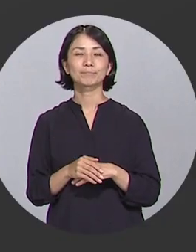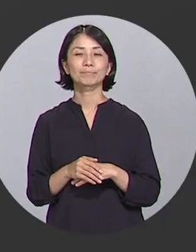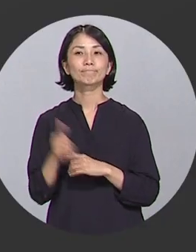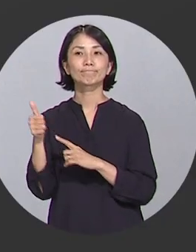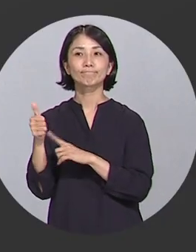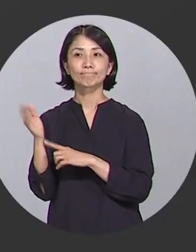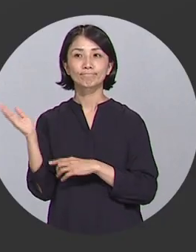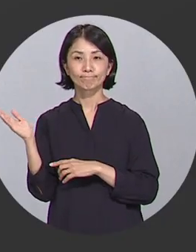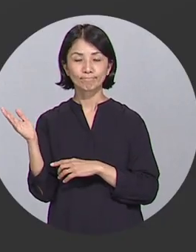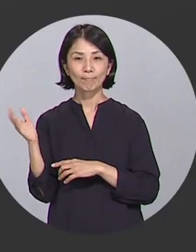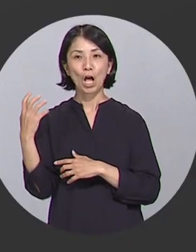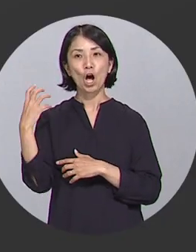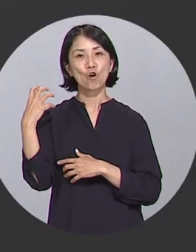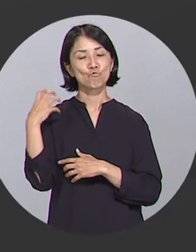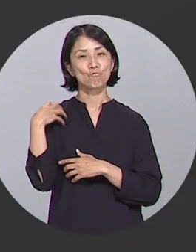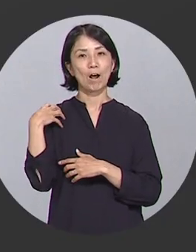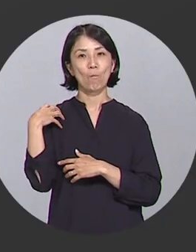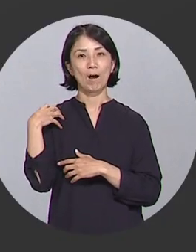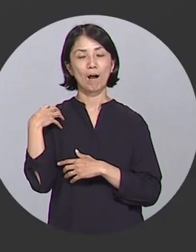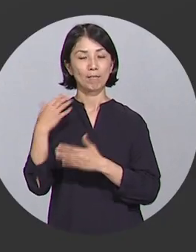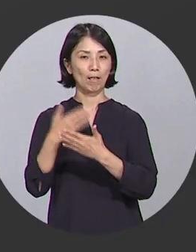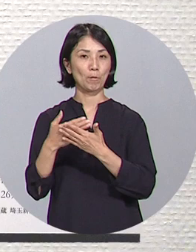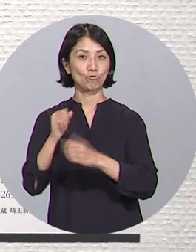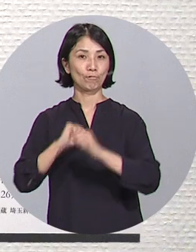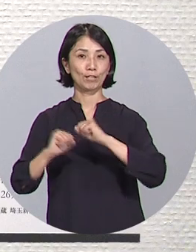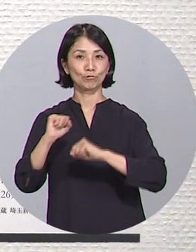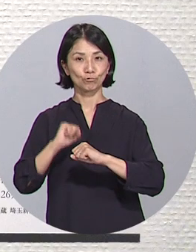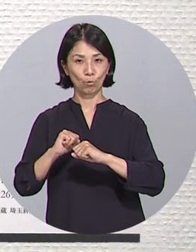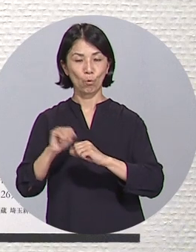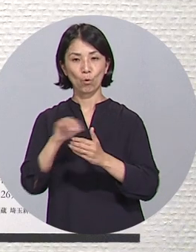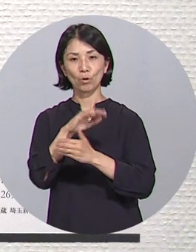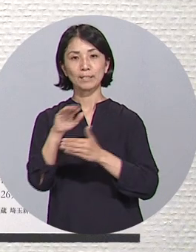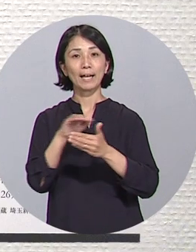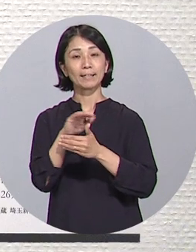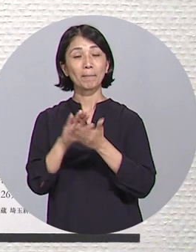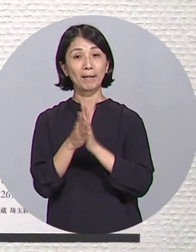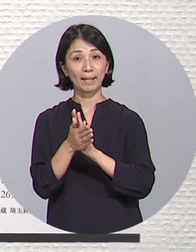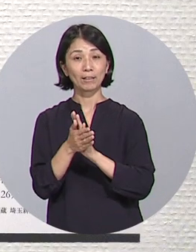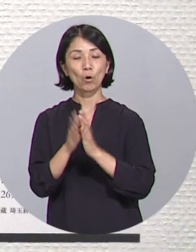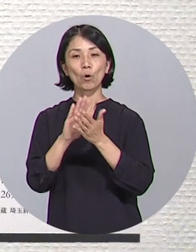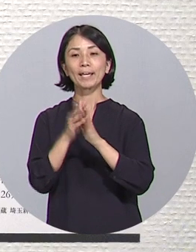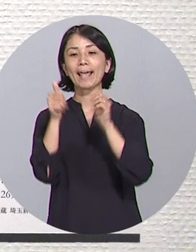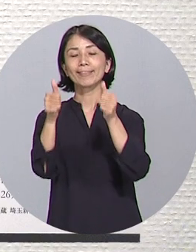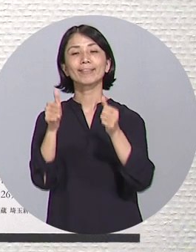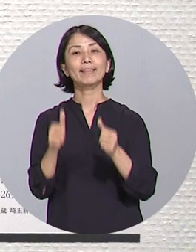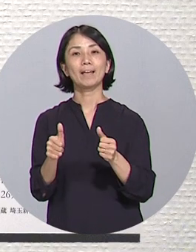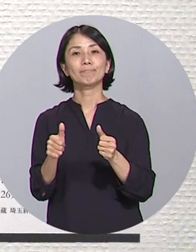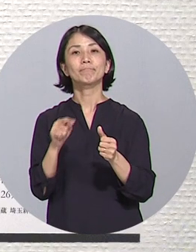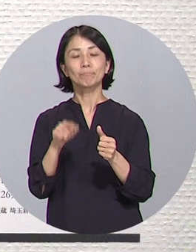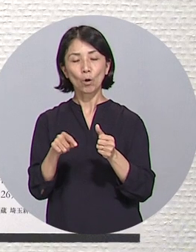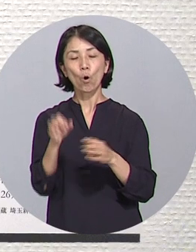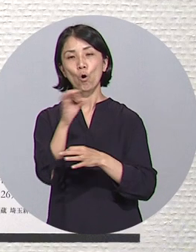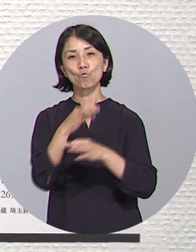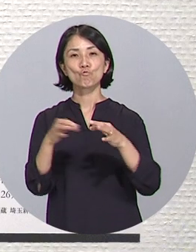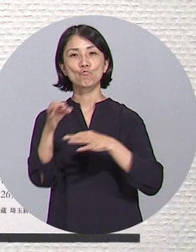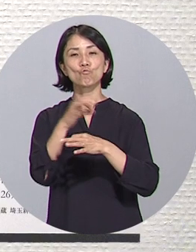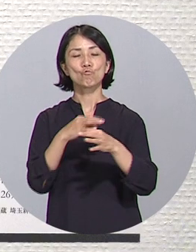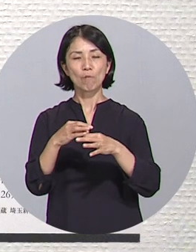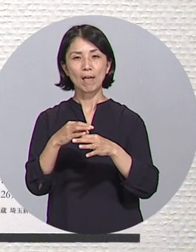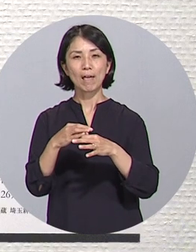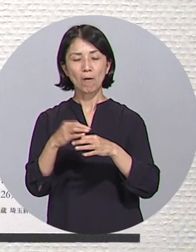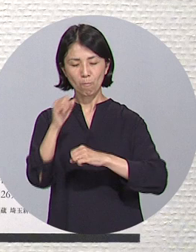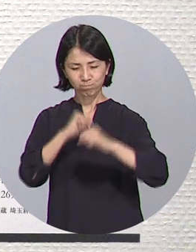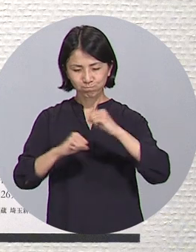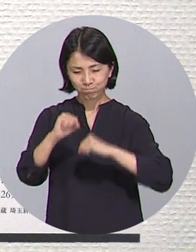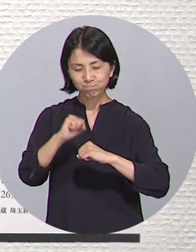次郎は浦和にアトリエを構えた画家で、埼玉県美術展覧会、いわゆる県展の運営にも中